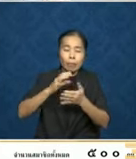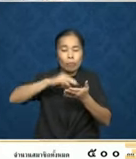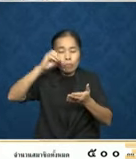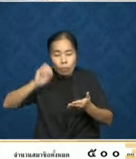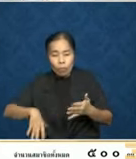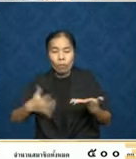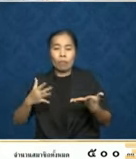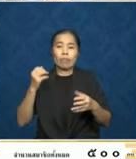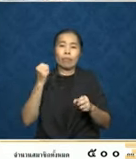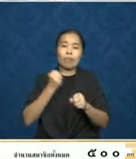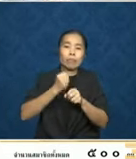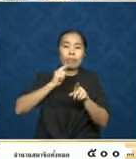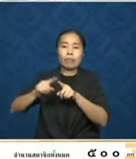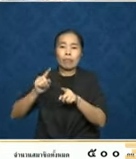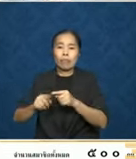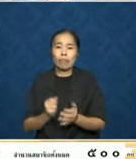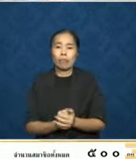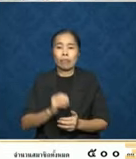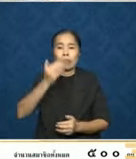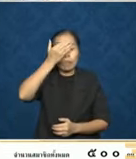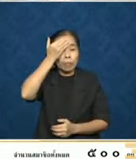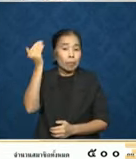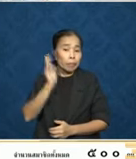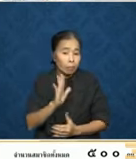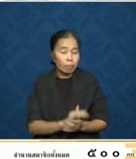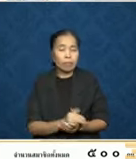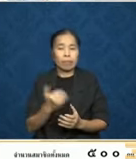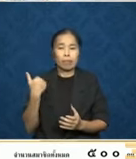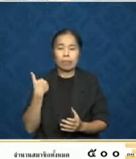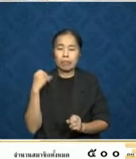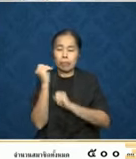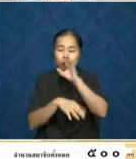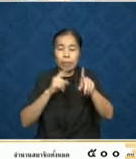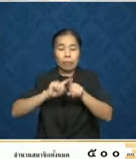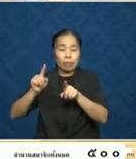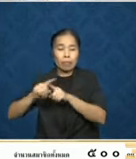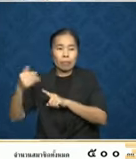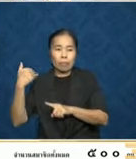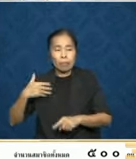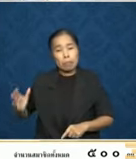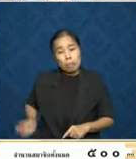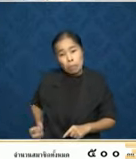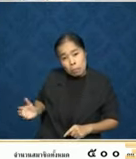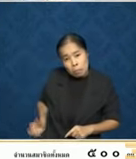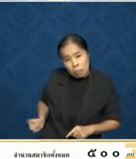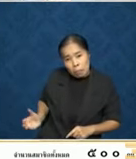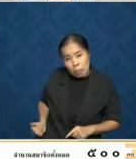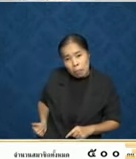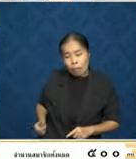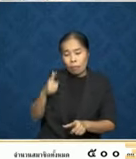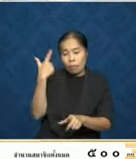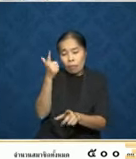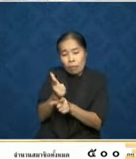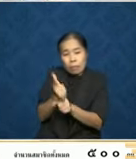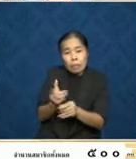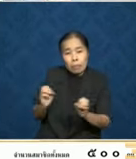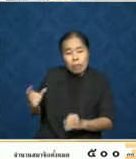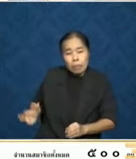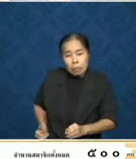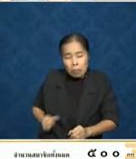ากเรื่องของกลิ่นแล้วนั้นเนี่ยก็ต้องอย่าลืมนะคะในหลายๆบ่อขยะเนี่ยเราก็จะมีสุนัขจรจัดมีอะไรเยอะแยะมากมายซึ่งก็ทำ